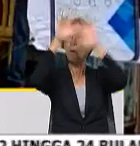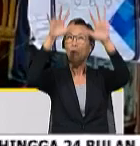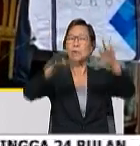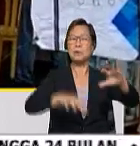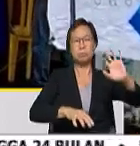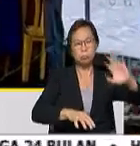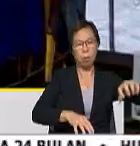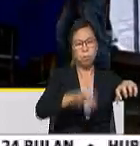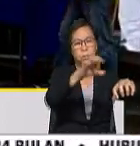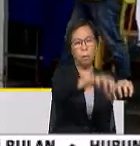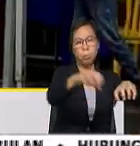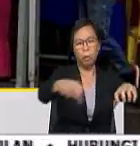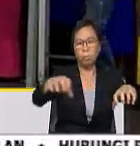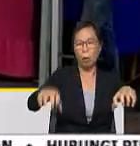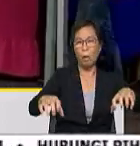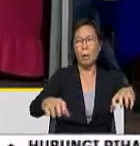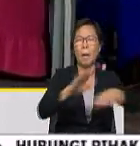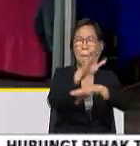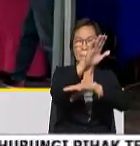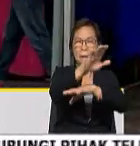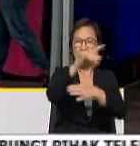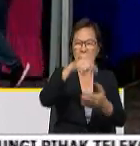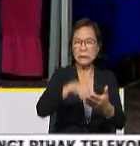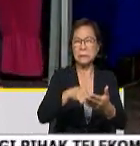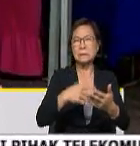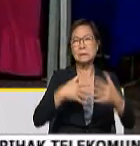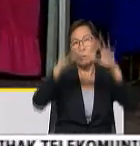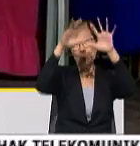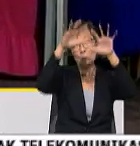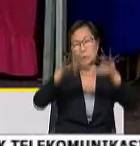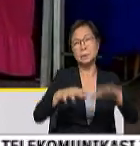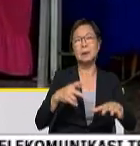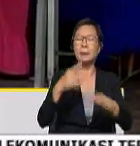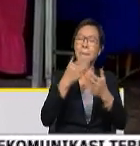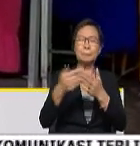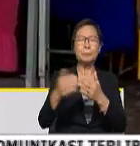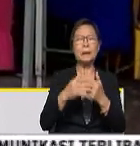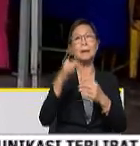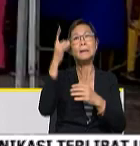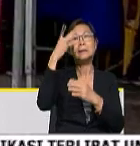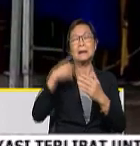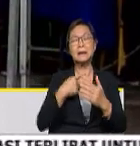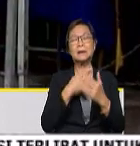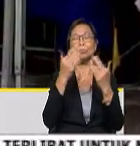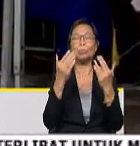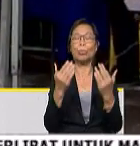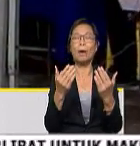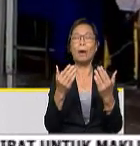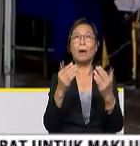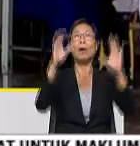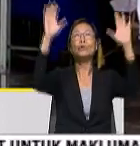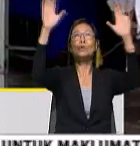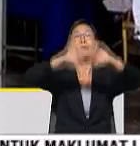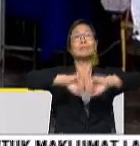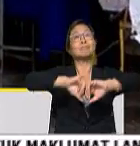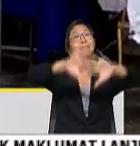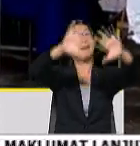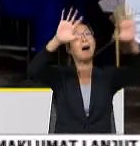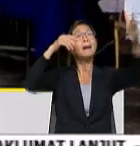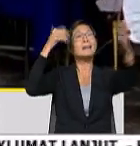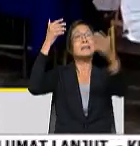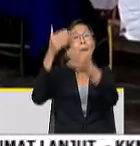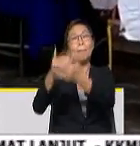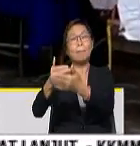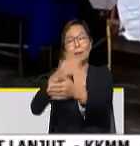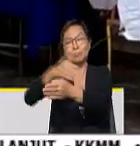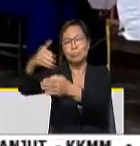tempat pada petang ini. Namun insyaAllah kita doakan semoga cuaca kekal cerah sehingga selesai proses